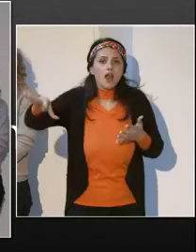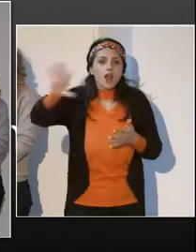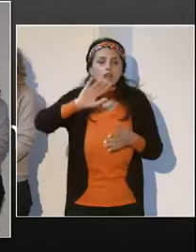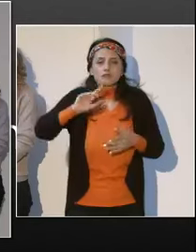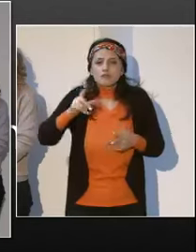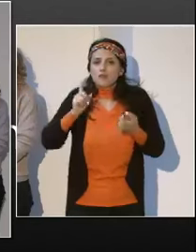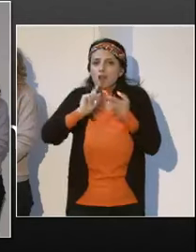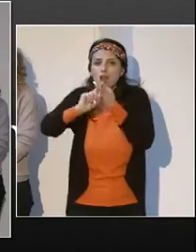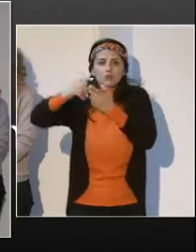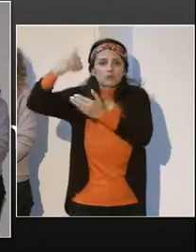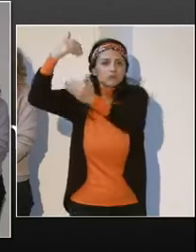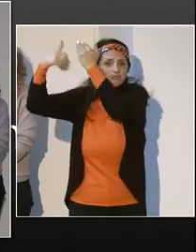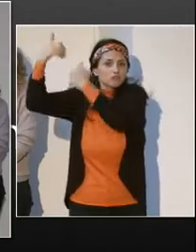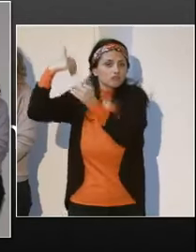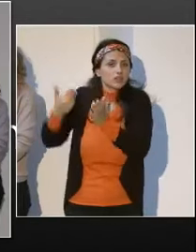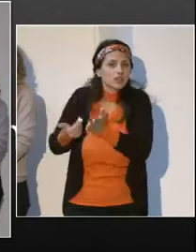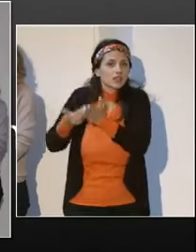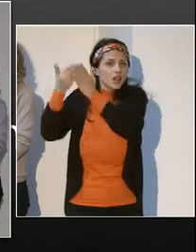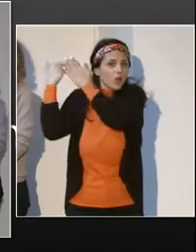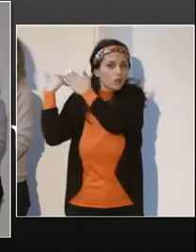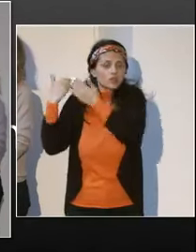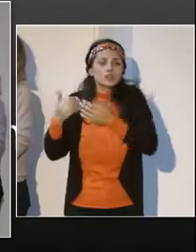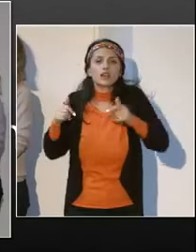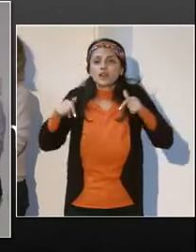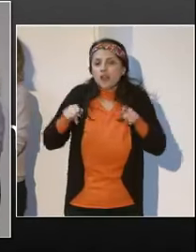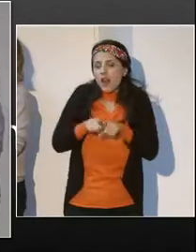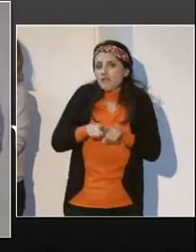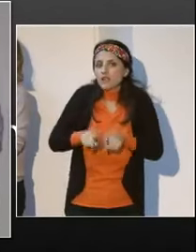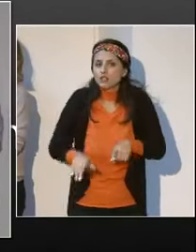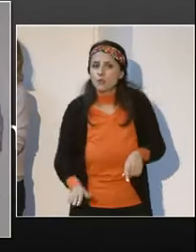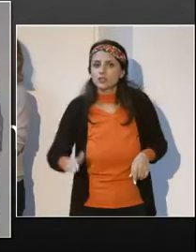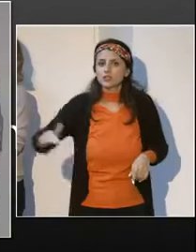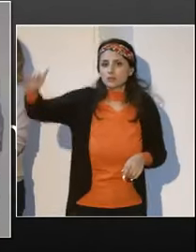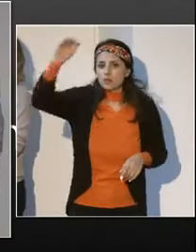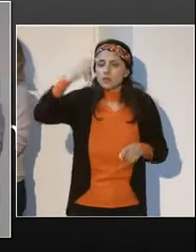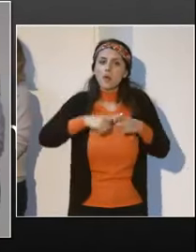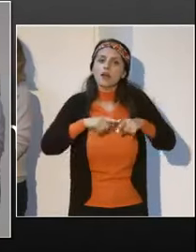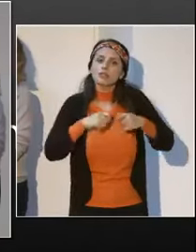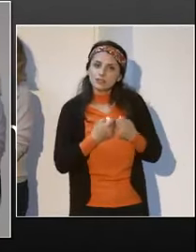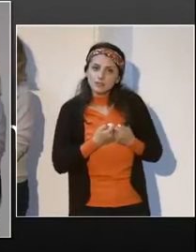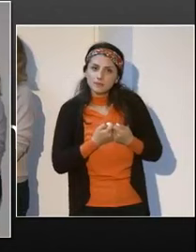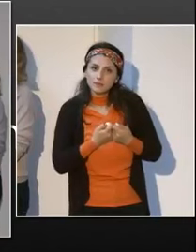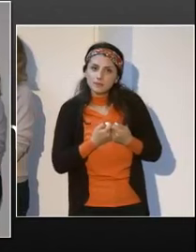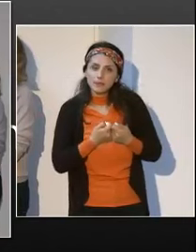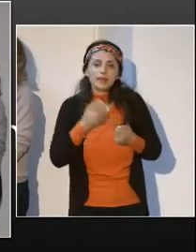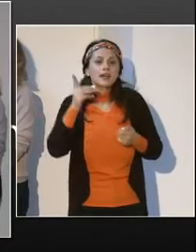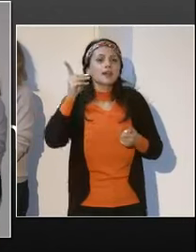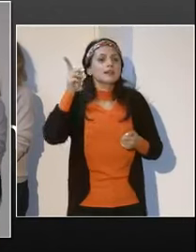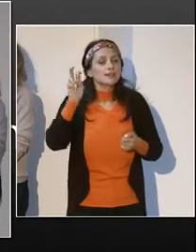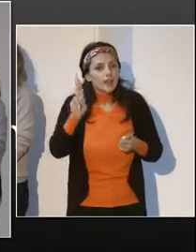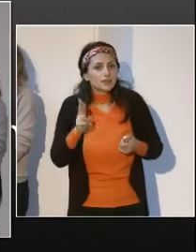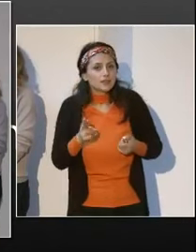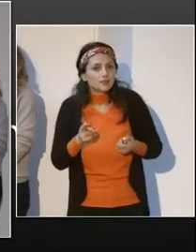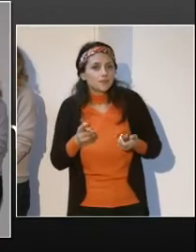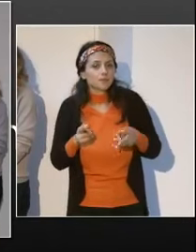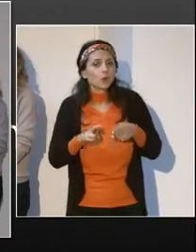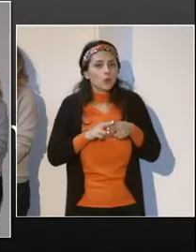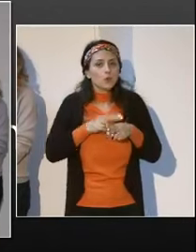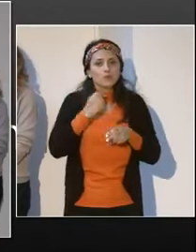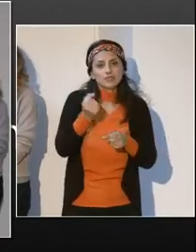atat pentru copii cat si pentru adulti cu dizabilitati insa felul in care se